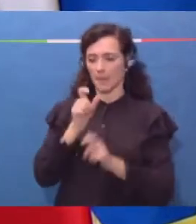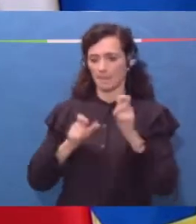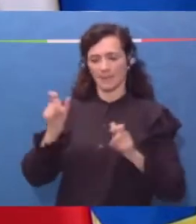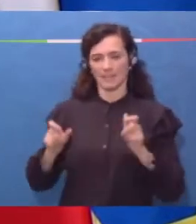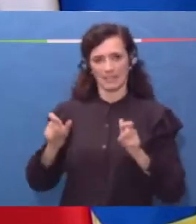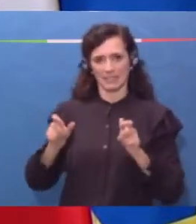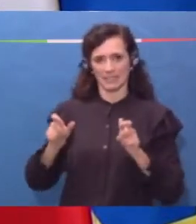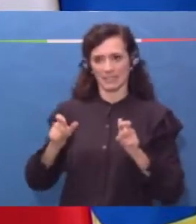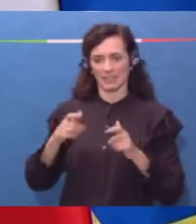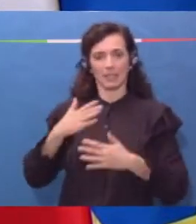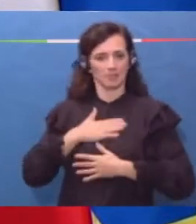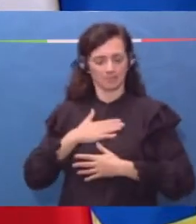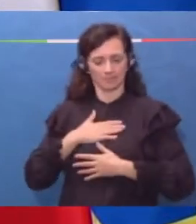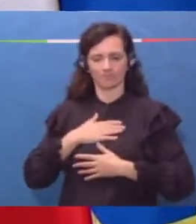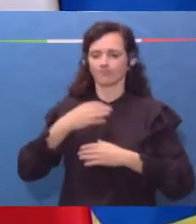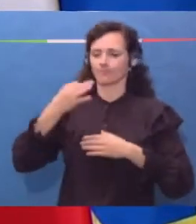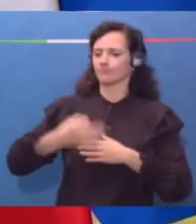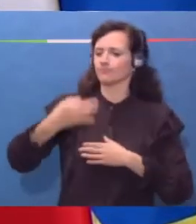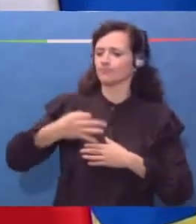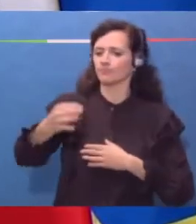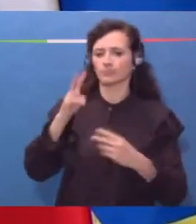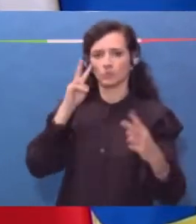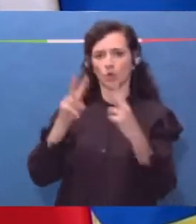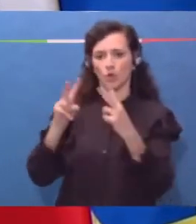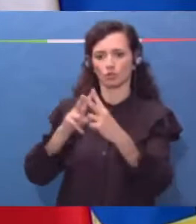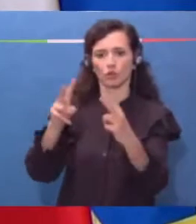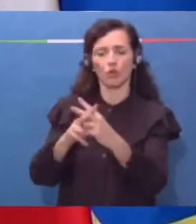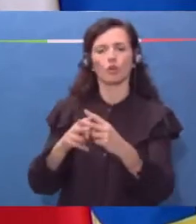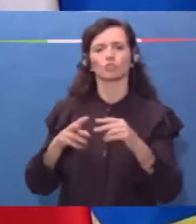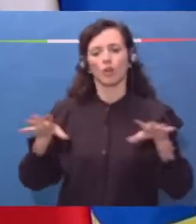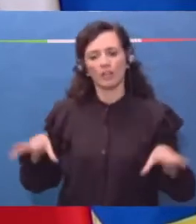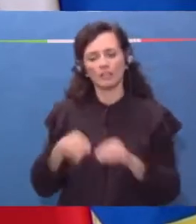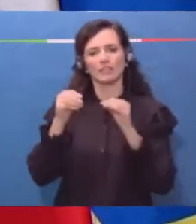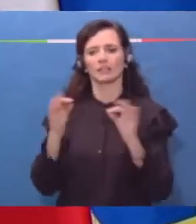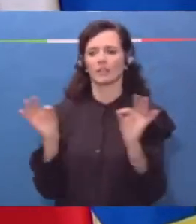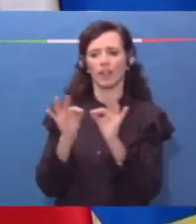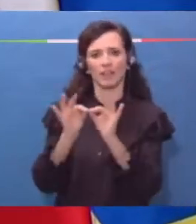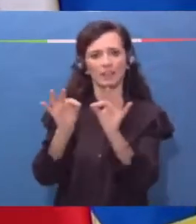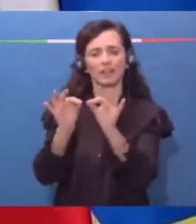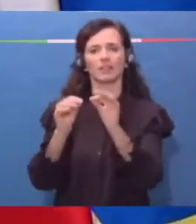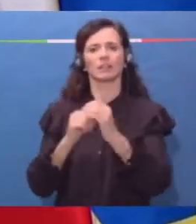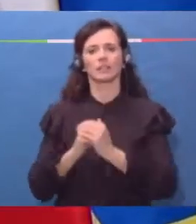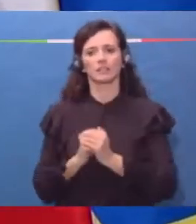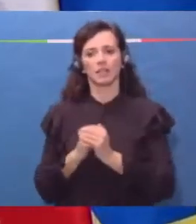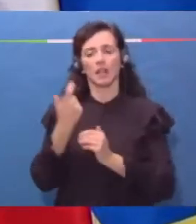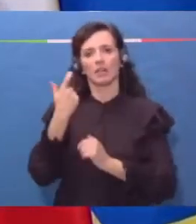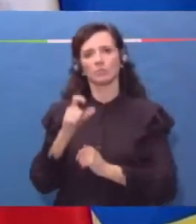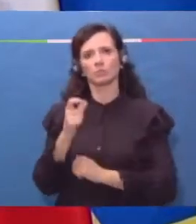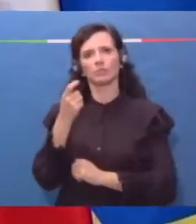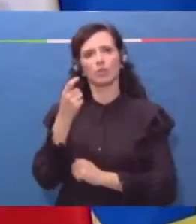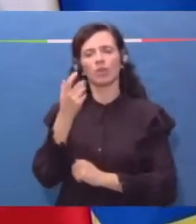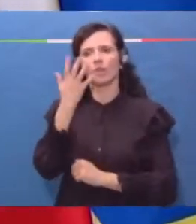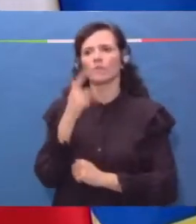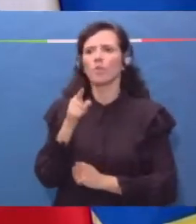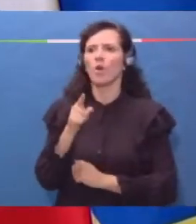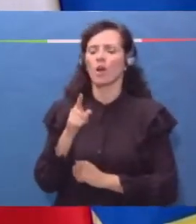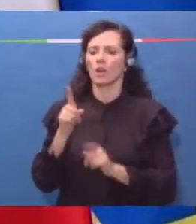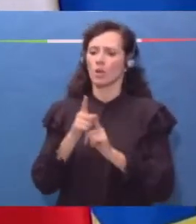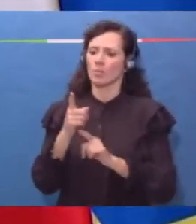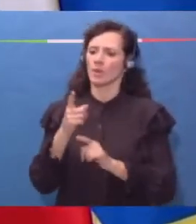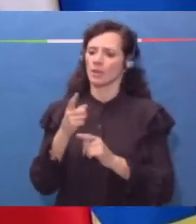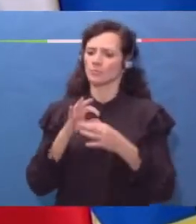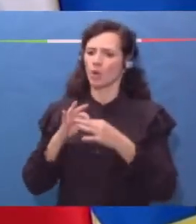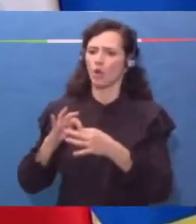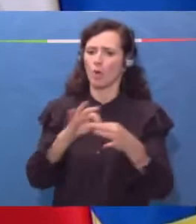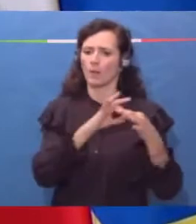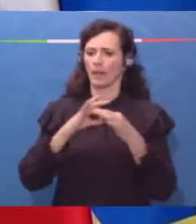più regolarmente per fare il punto sulle iniziative intese a trarre il miglior profitto dalle nostre cooperazioni,